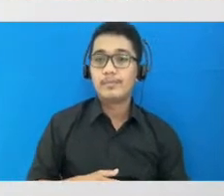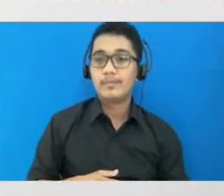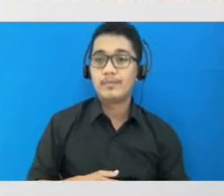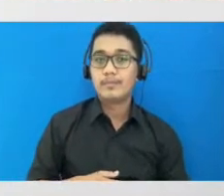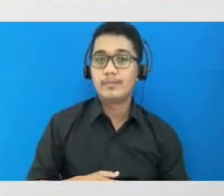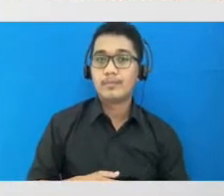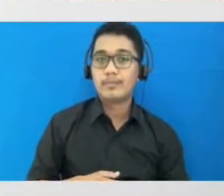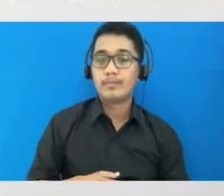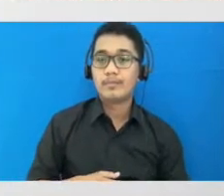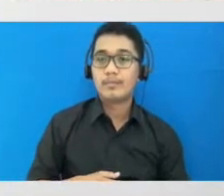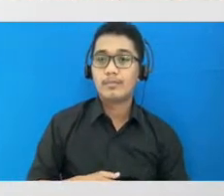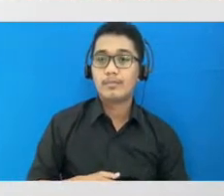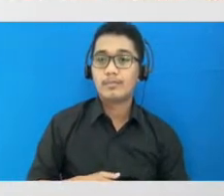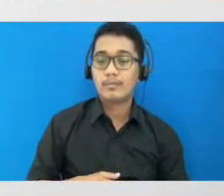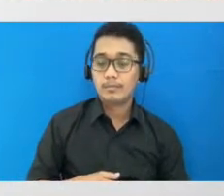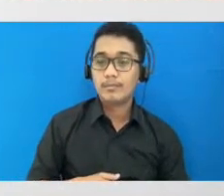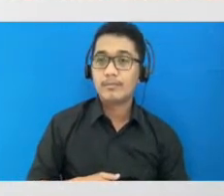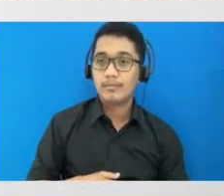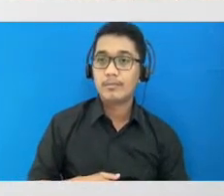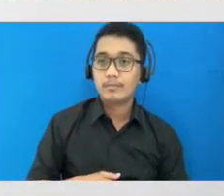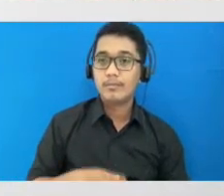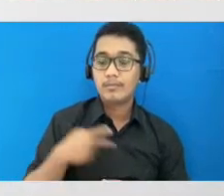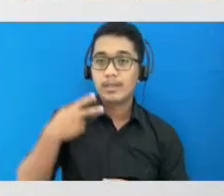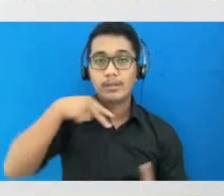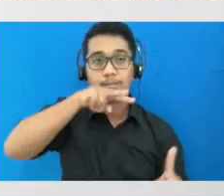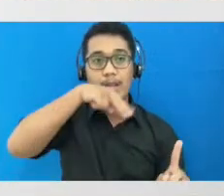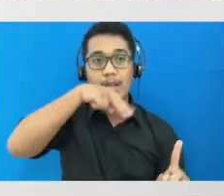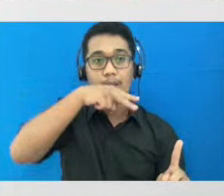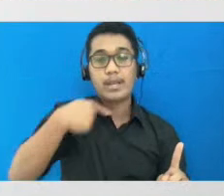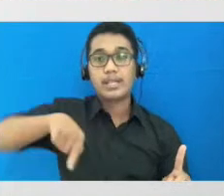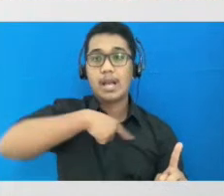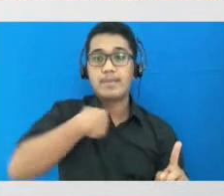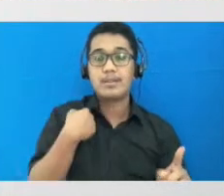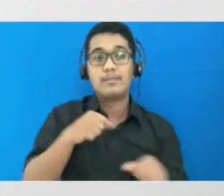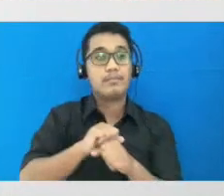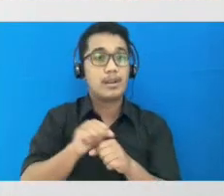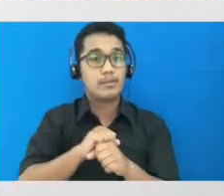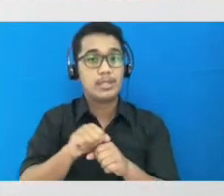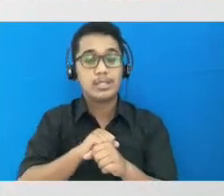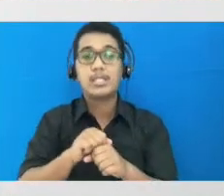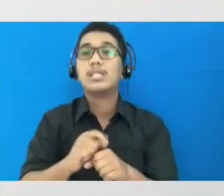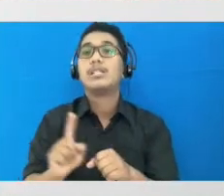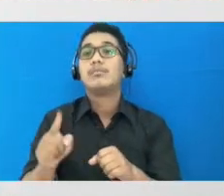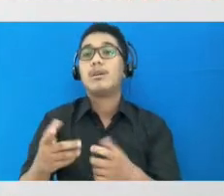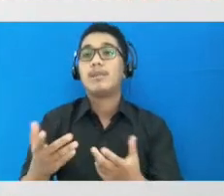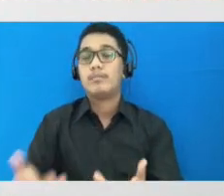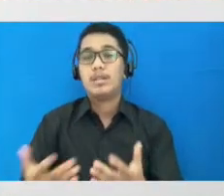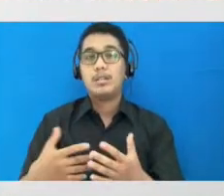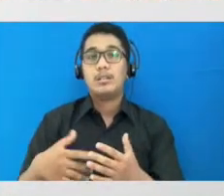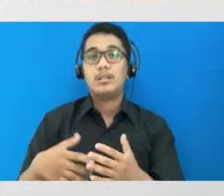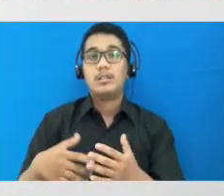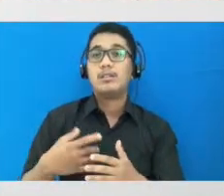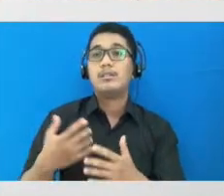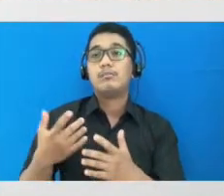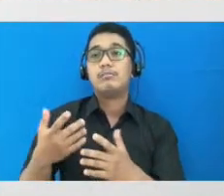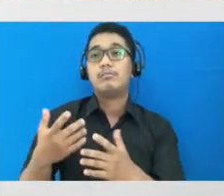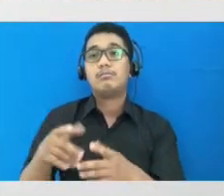dari pengamatan kami sebagai praktisi, kebetulan memang day to day-nya kita menghandle